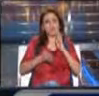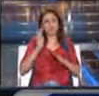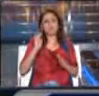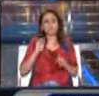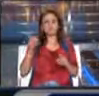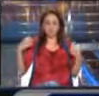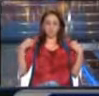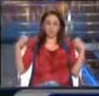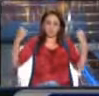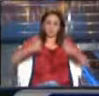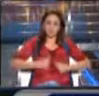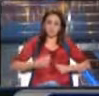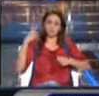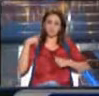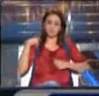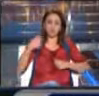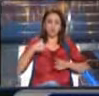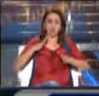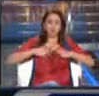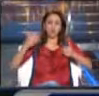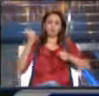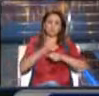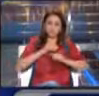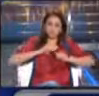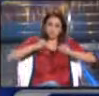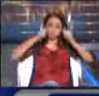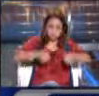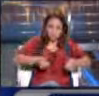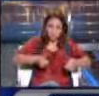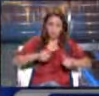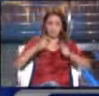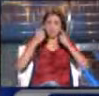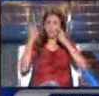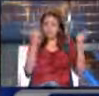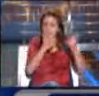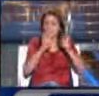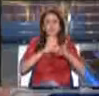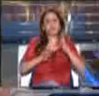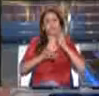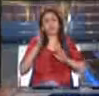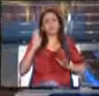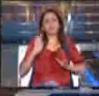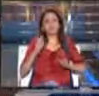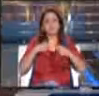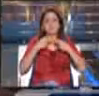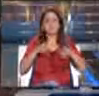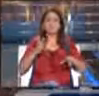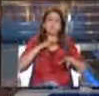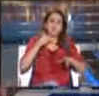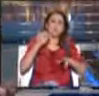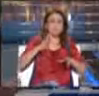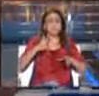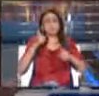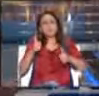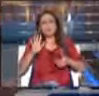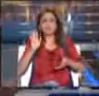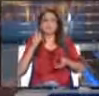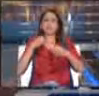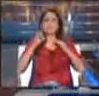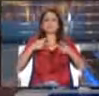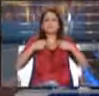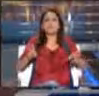لبست بدله الضابط وخدت المسؤوليه ان انا اامن يبقى امن ليها ادوات. ما انا اقول لحضرتك ما احنا بنتحاور يعني، اديني فرصه اتكلم مع حضرتك. ما دام